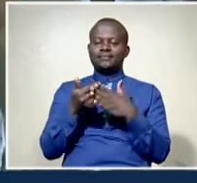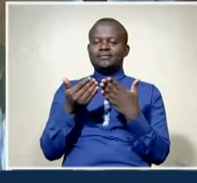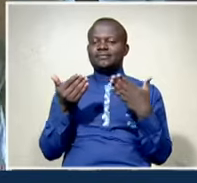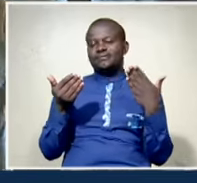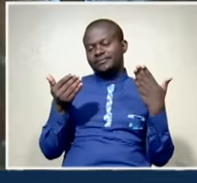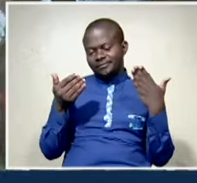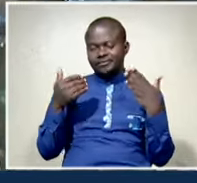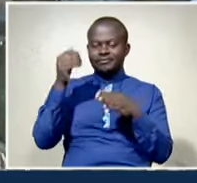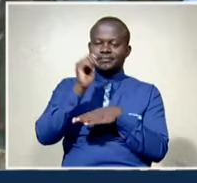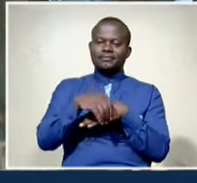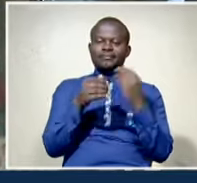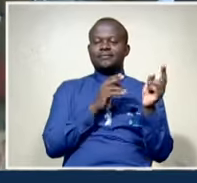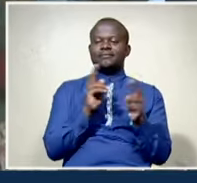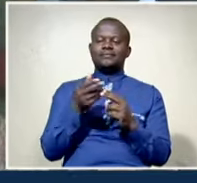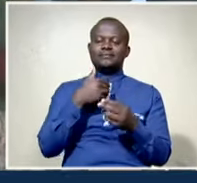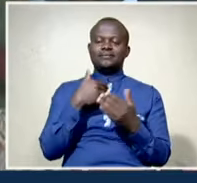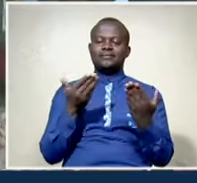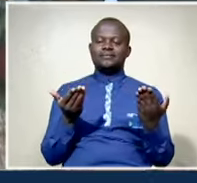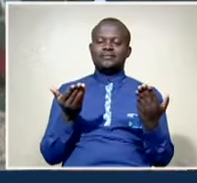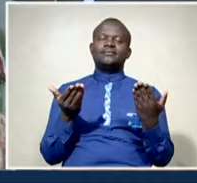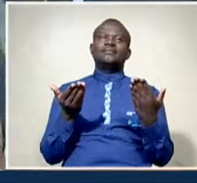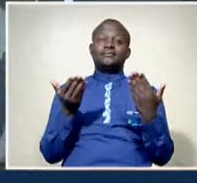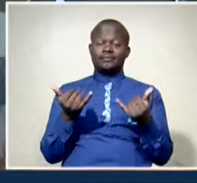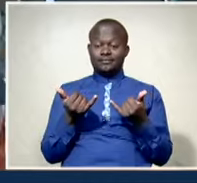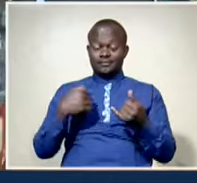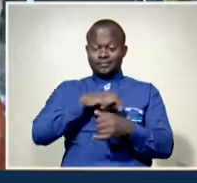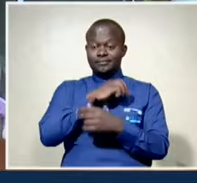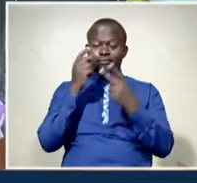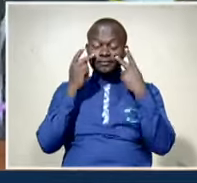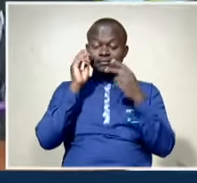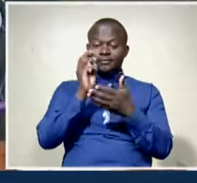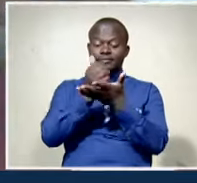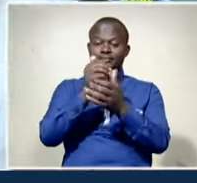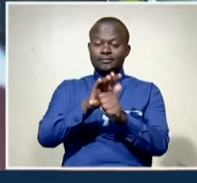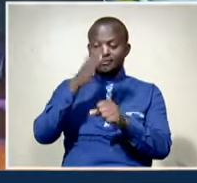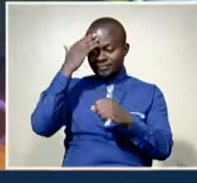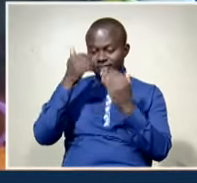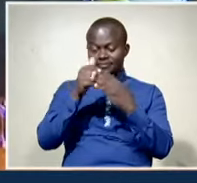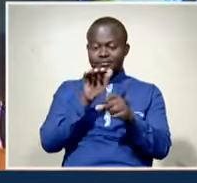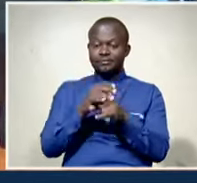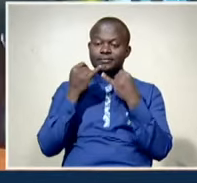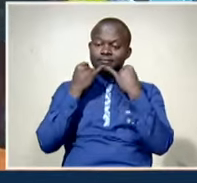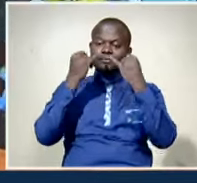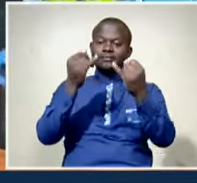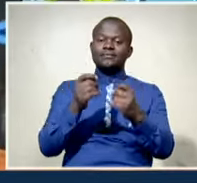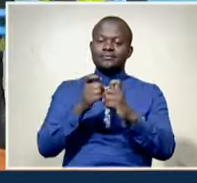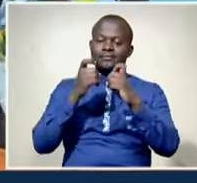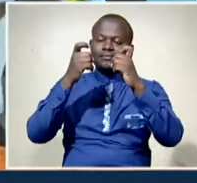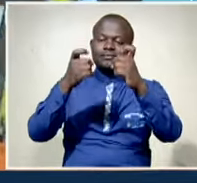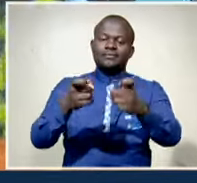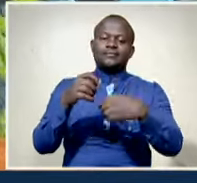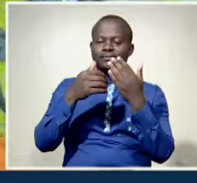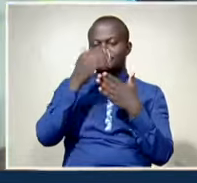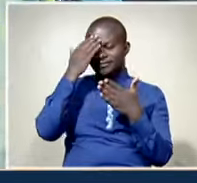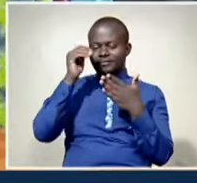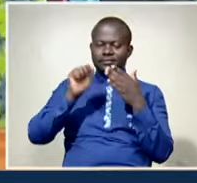byababereye umunezero uruta cyane uwo bari basanganywe tukaba tubona yuko bizanabafasha cyane kuko abenshi twabwiye ko ari ibihembo twabahembye